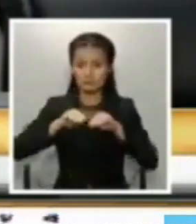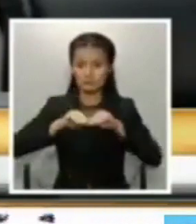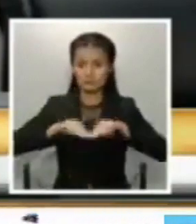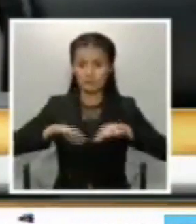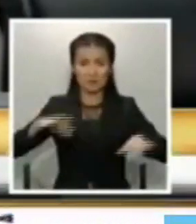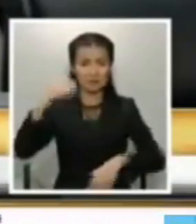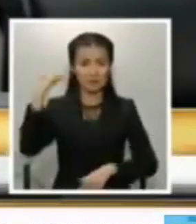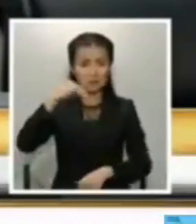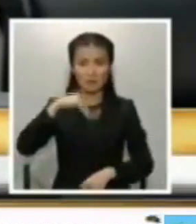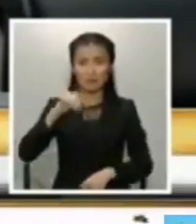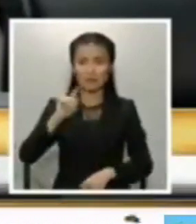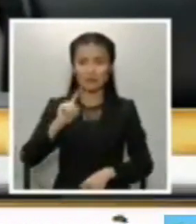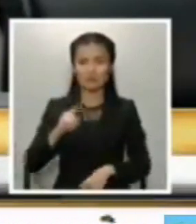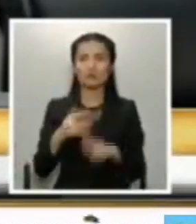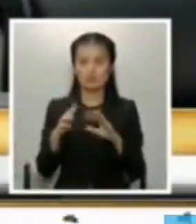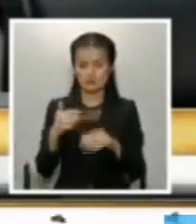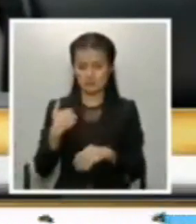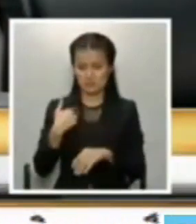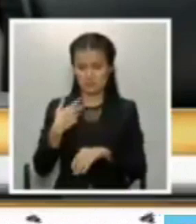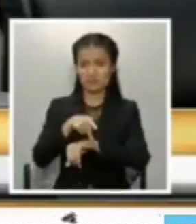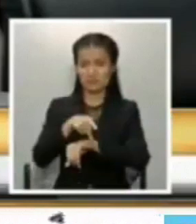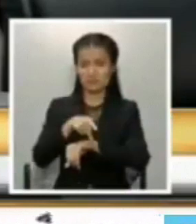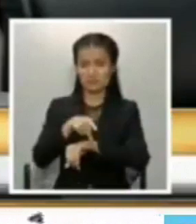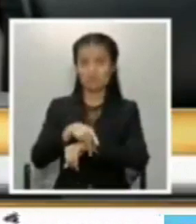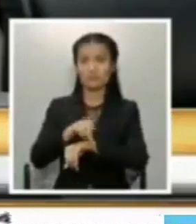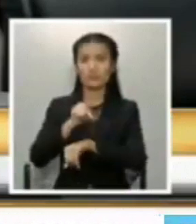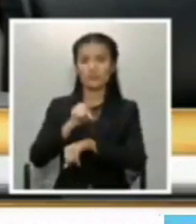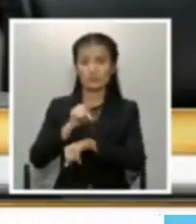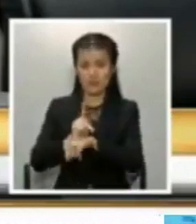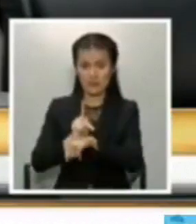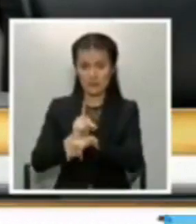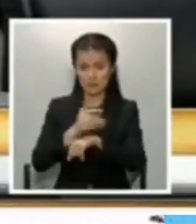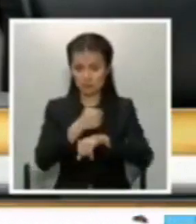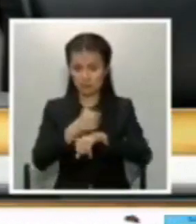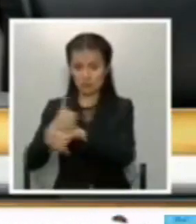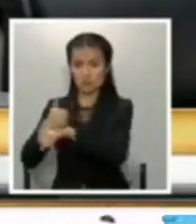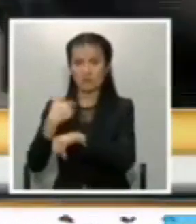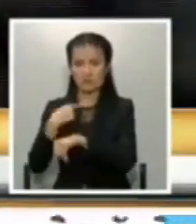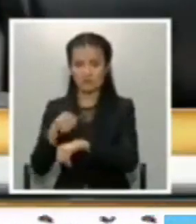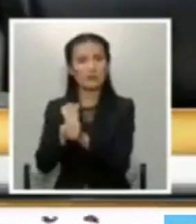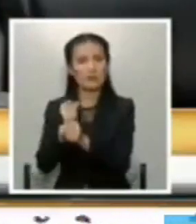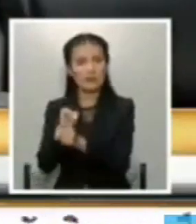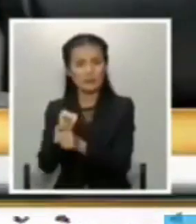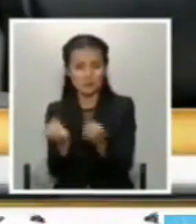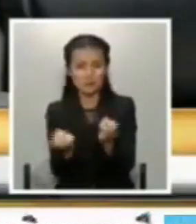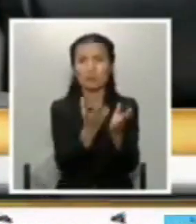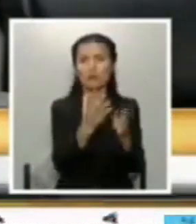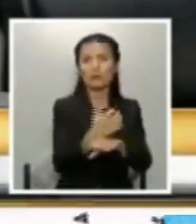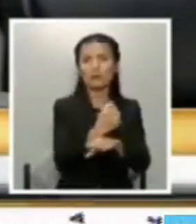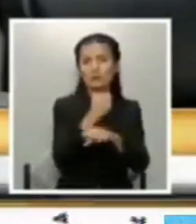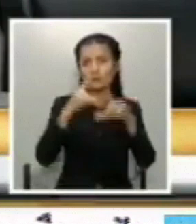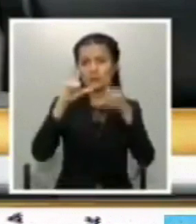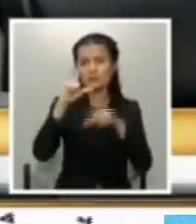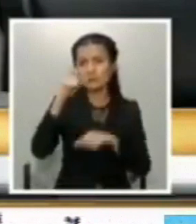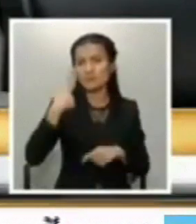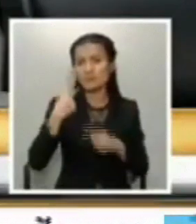การของ CEO หรือประธานเจ้าหน้าที่บริหารผมว่าทำให้การเมืองเสื่อมเสีย จริงๆตัวท่านเองก็มีรายชื่อเป็นสวสำรองอยู่